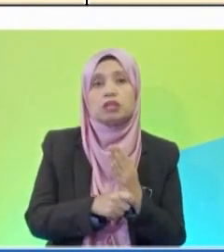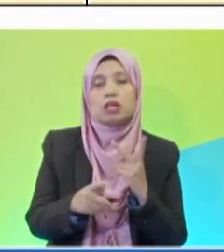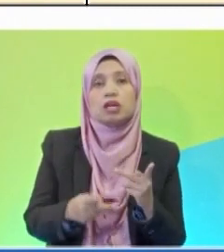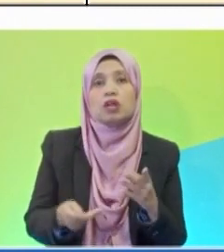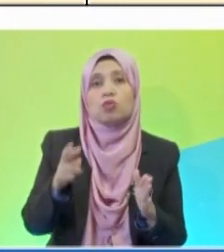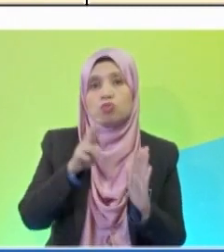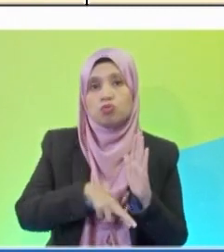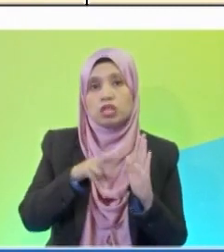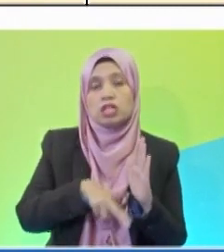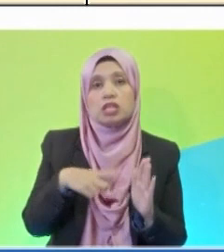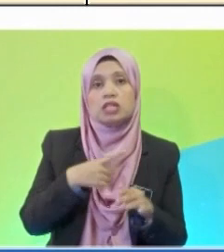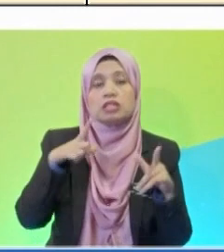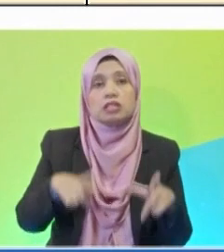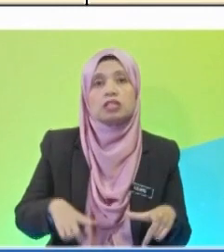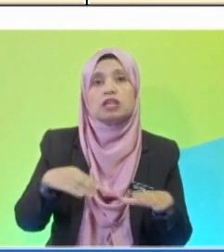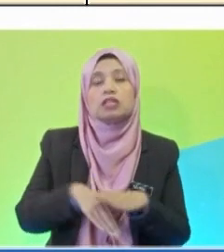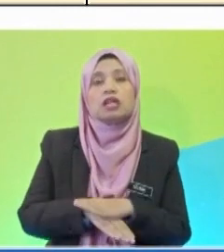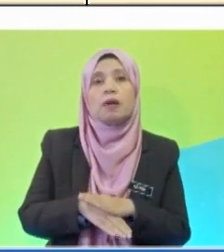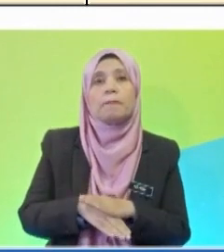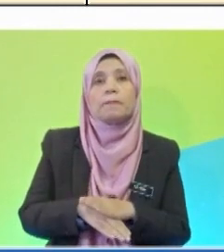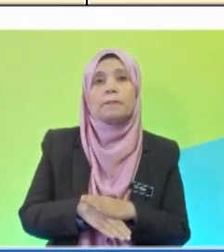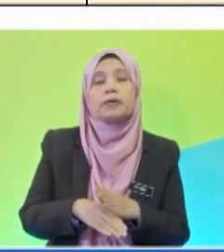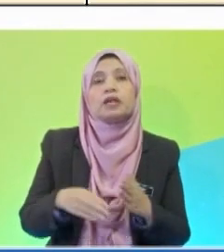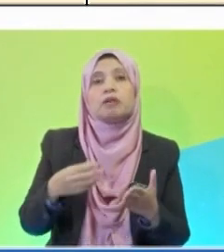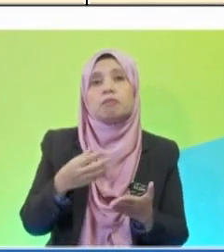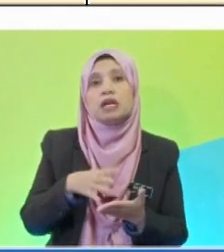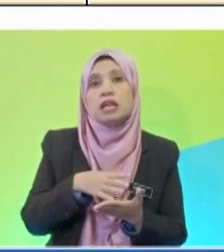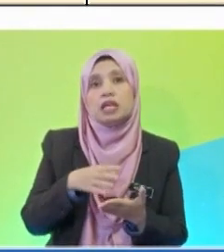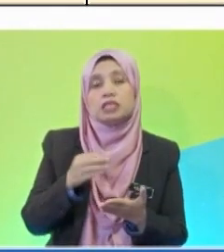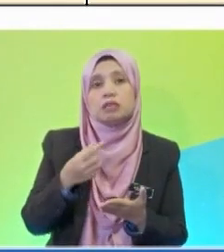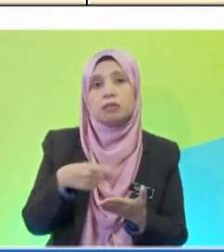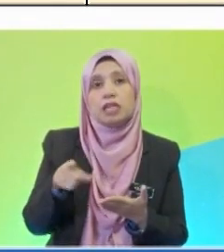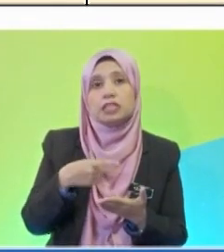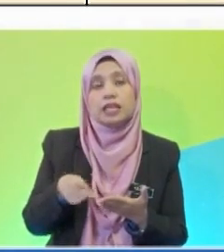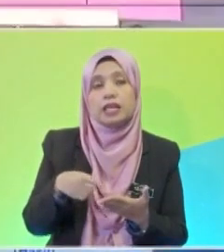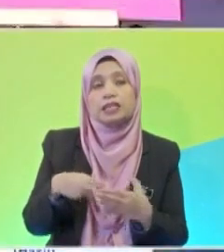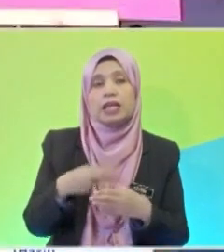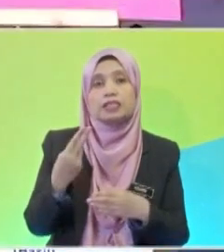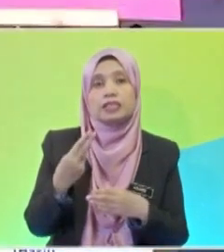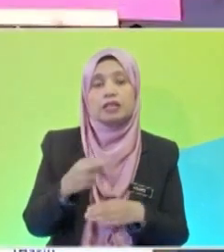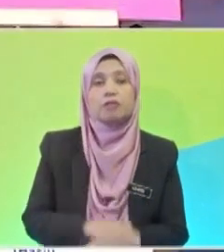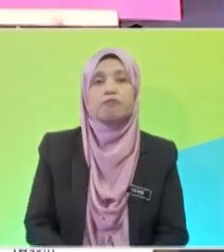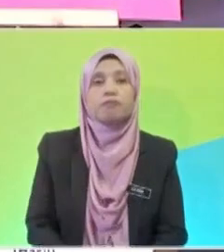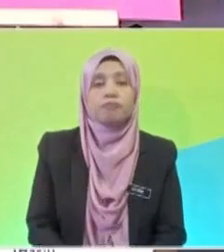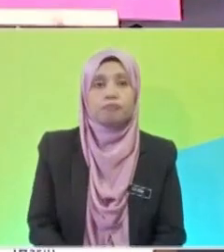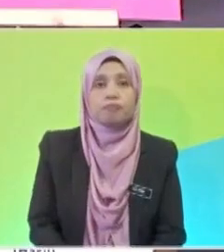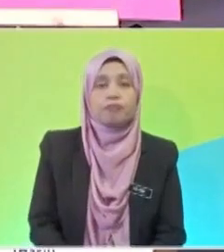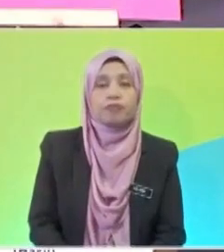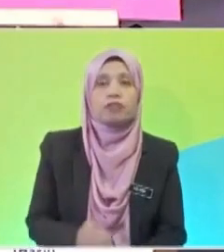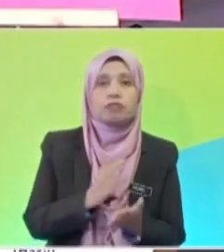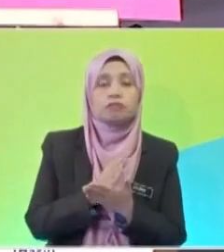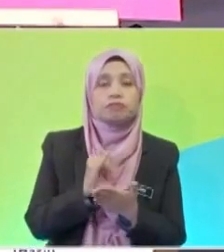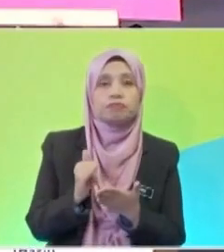kafeteria, kita akan letak dalam perbelanjaan hasil. Yang ini kena tahulah. Kena kenal pasti. Okey,